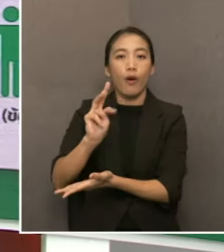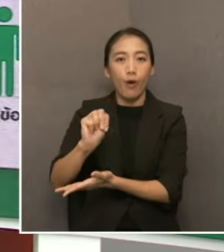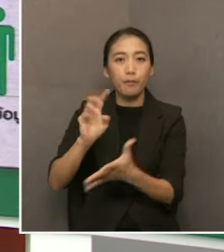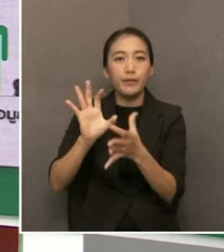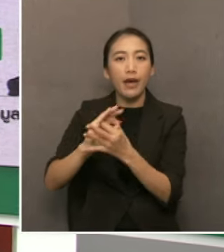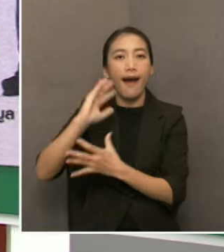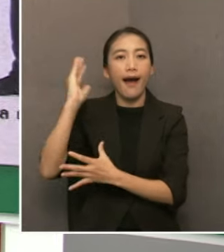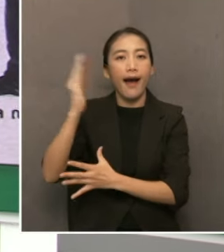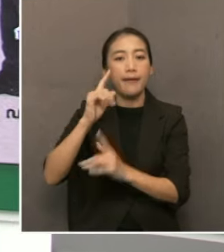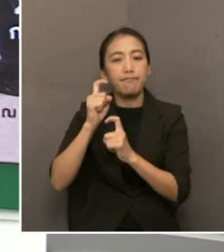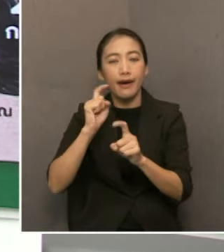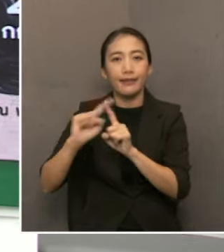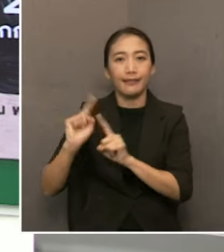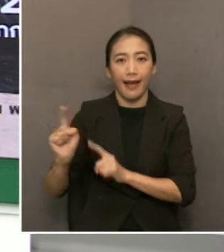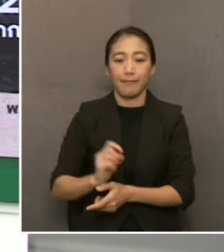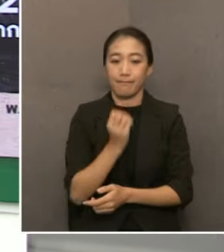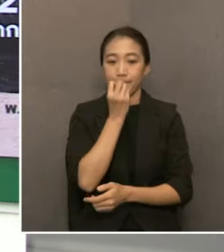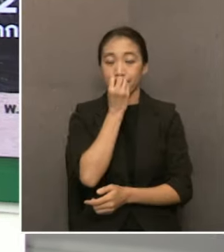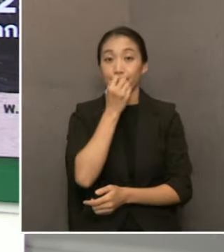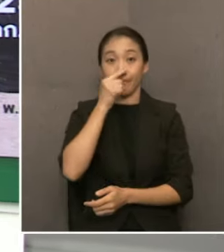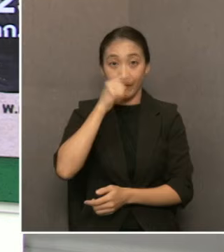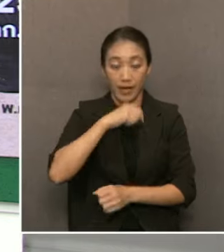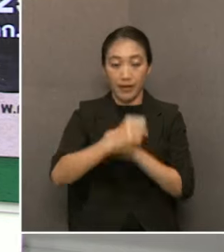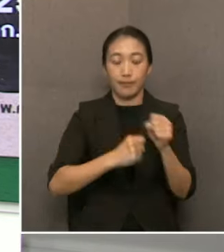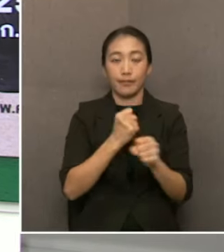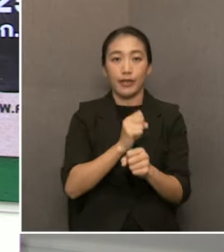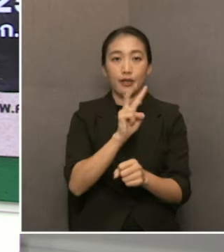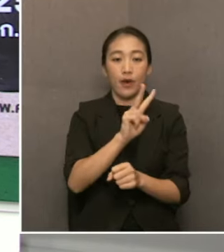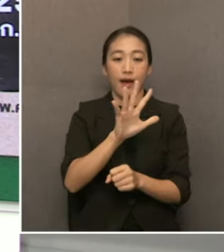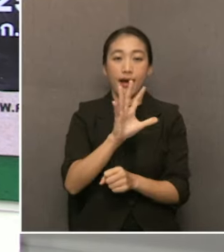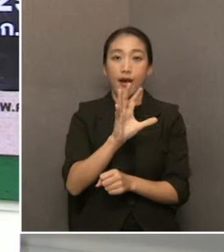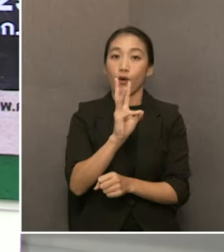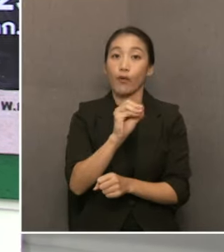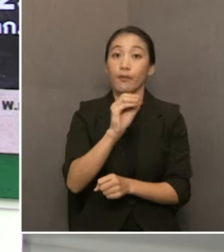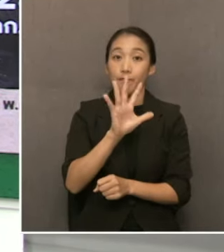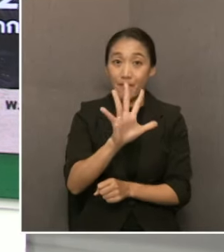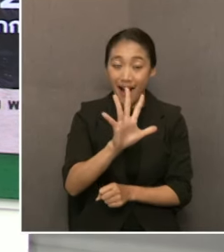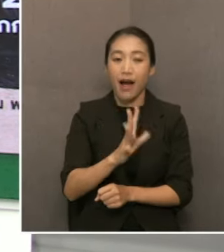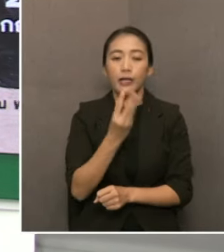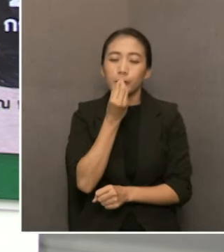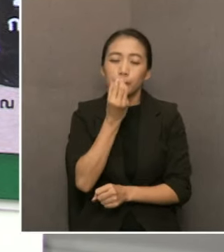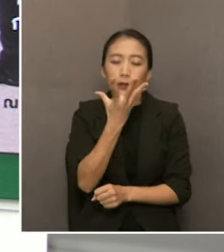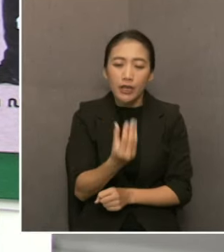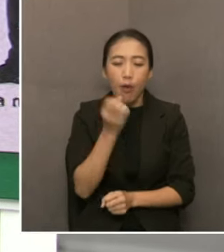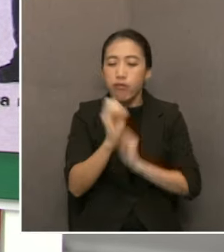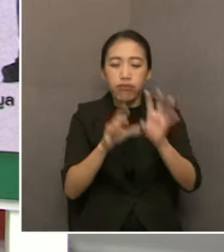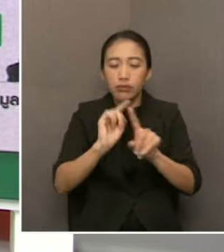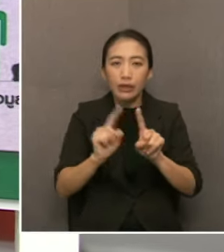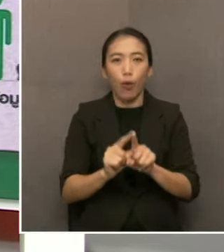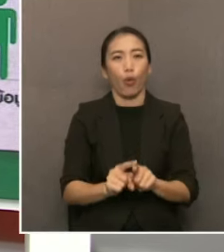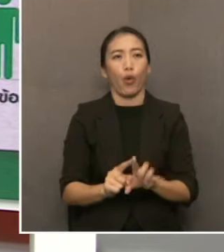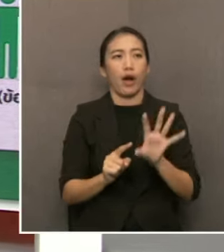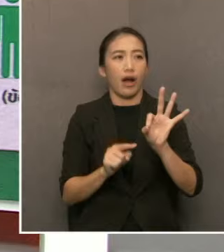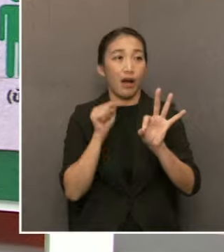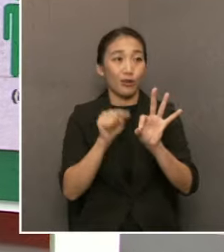อาหารไทยเมื่อปี2565มีมากถึง 9.68 ล้านตันนะคะแล้วก็ขยะอาหารเหล่านี้